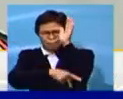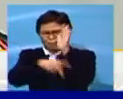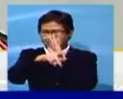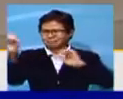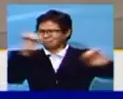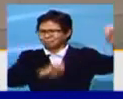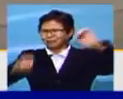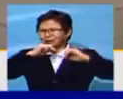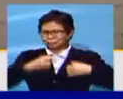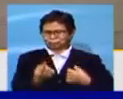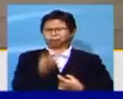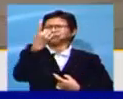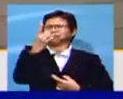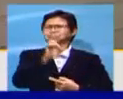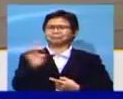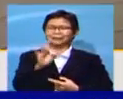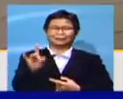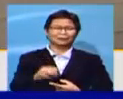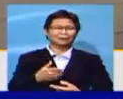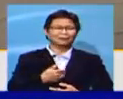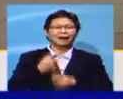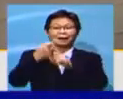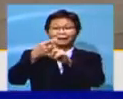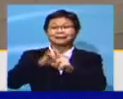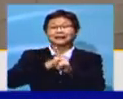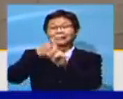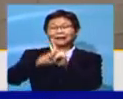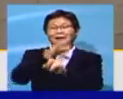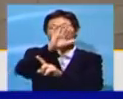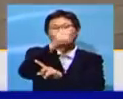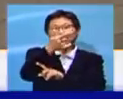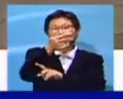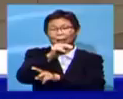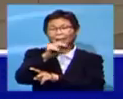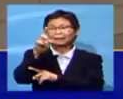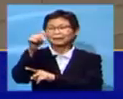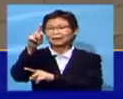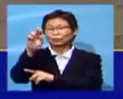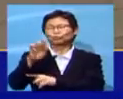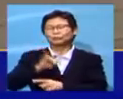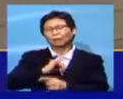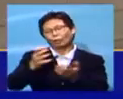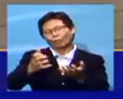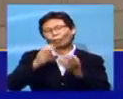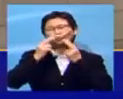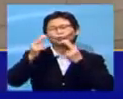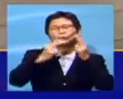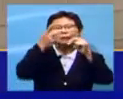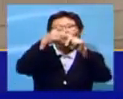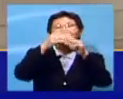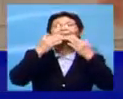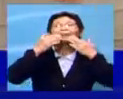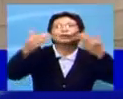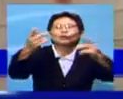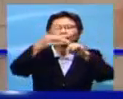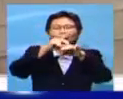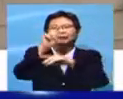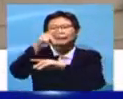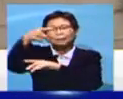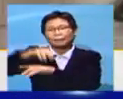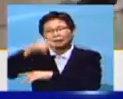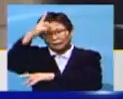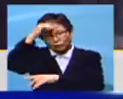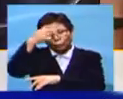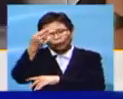parlimen sebagai Anak Bagan Datuk saya juga nak mengucapkan terima kasih kepada TPM dat seri Zahid